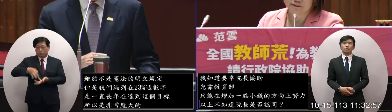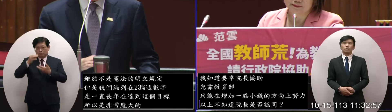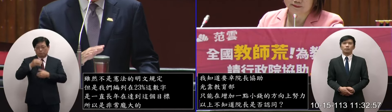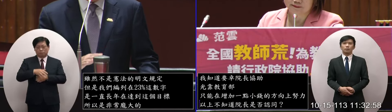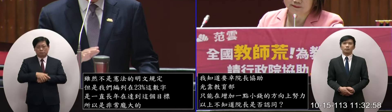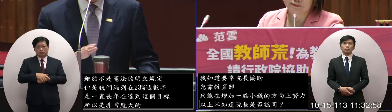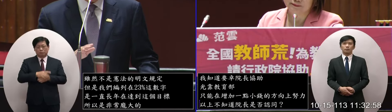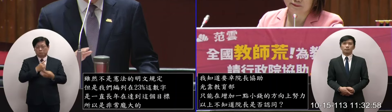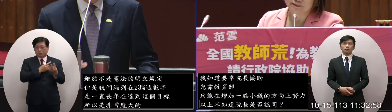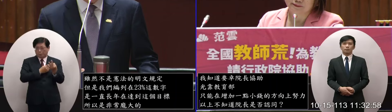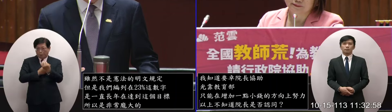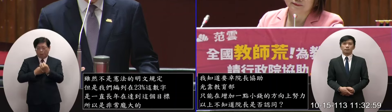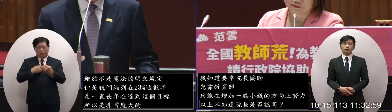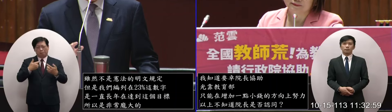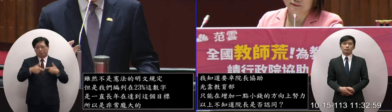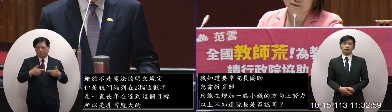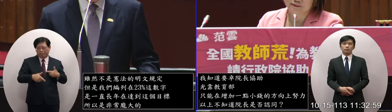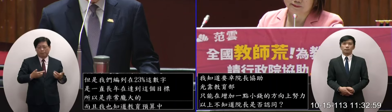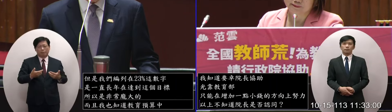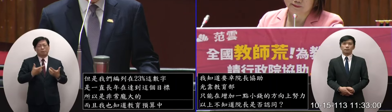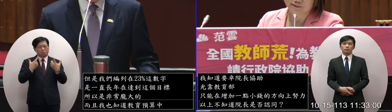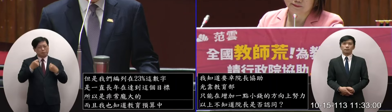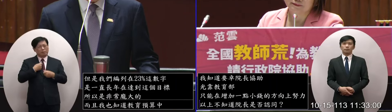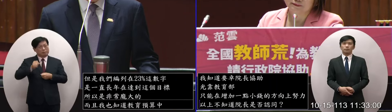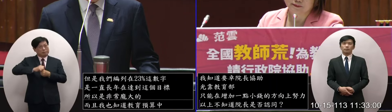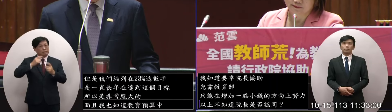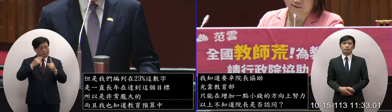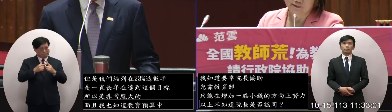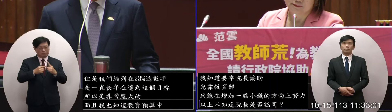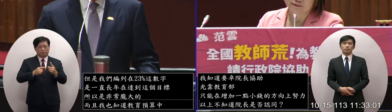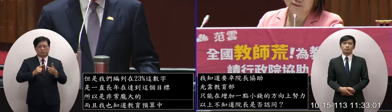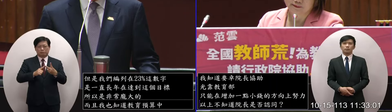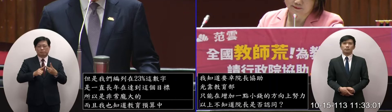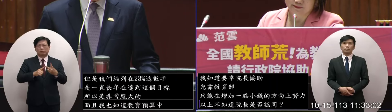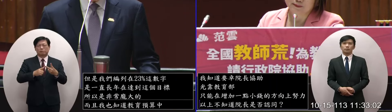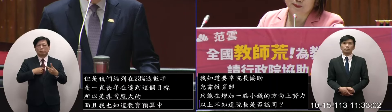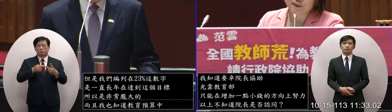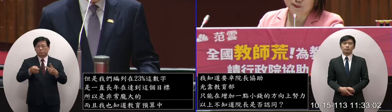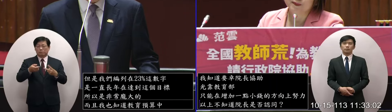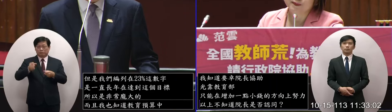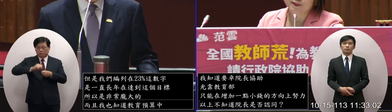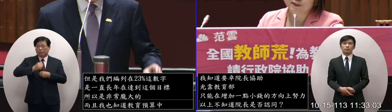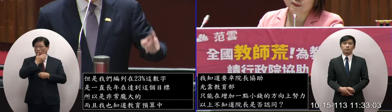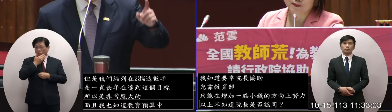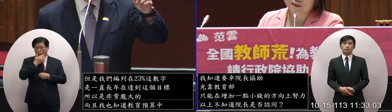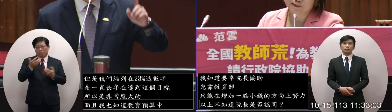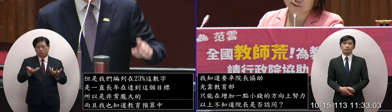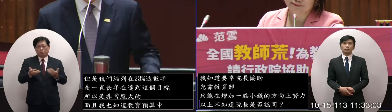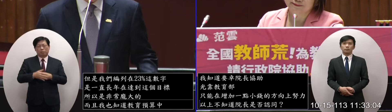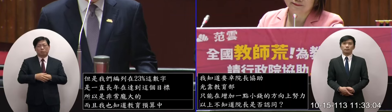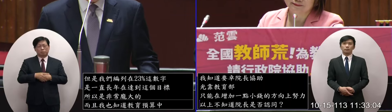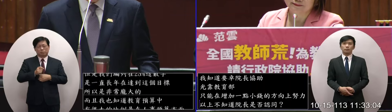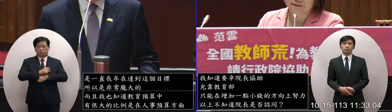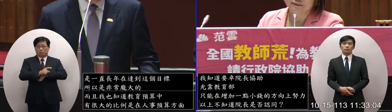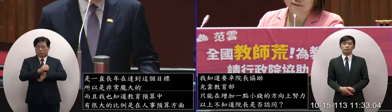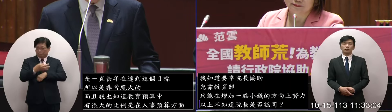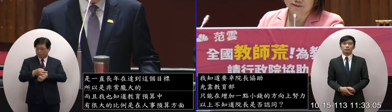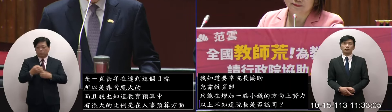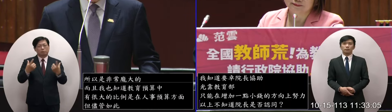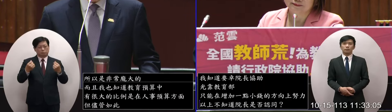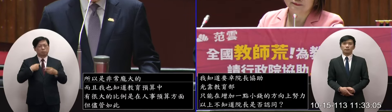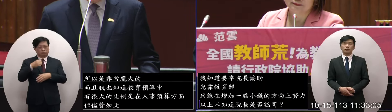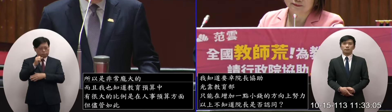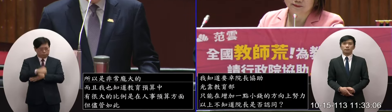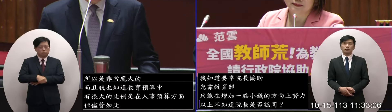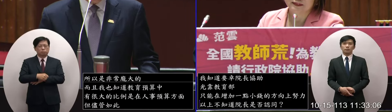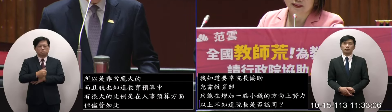的几个不合理该增加人的或者是就增加福利的部分，好，哦，终点会这样，我们还是